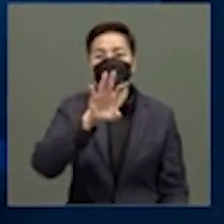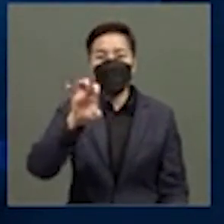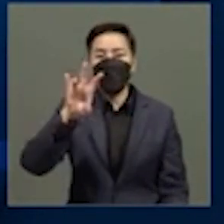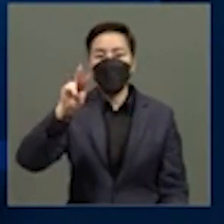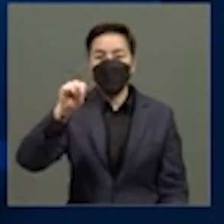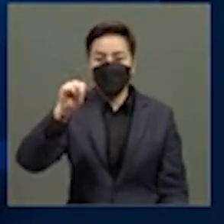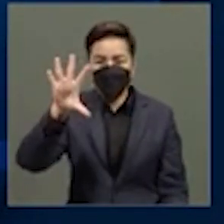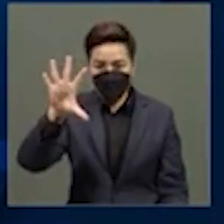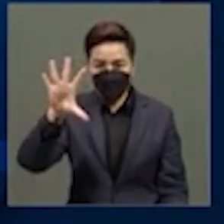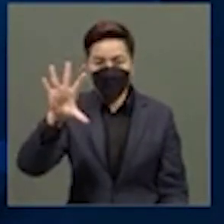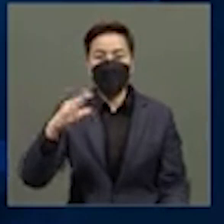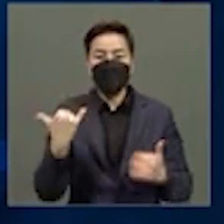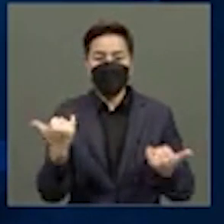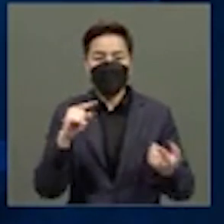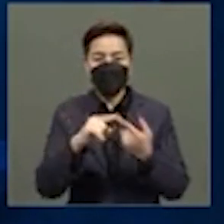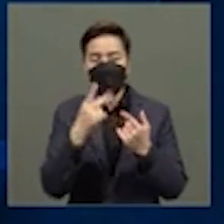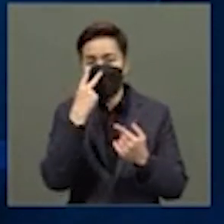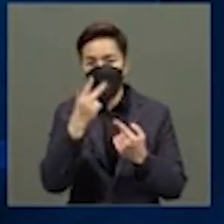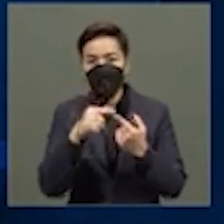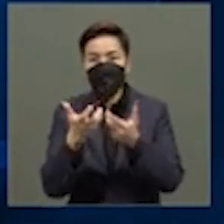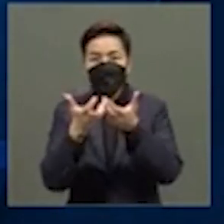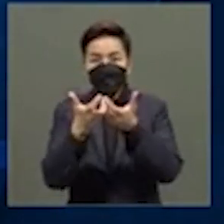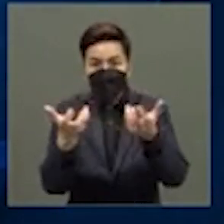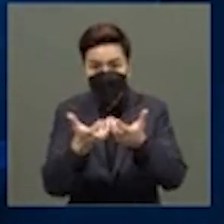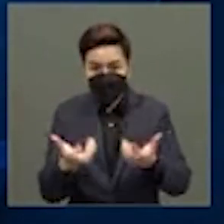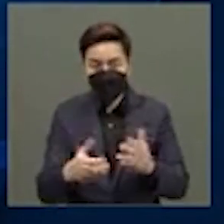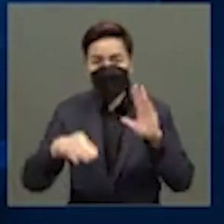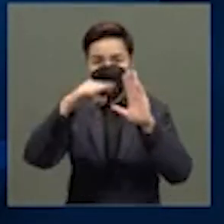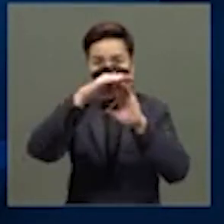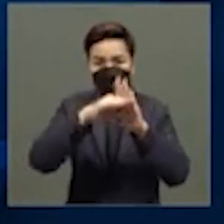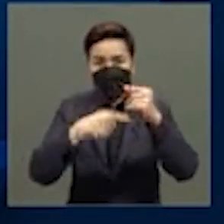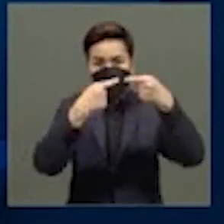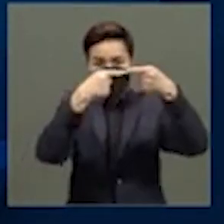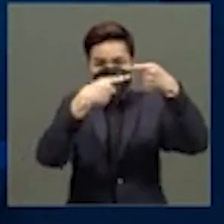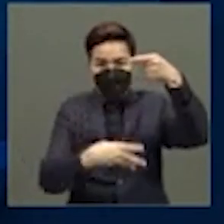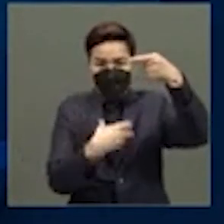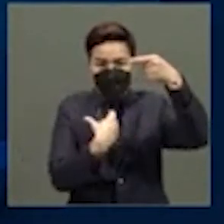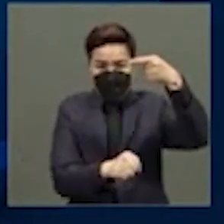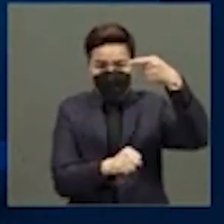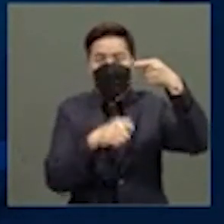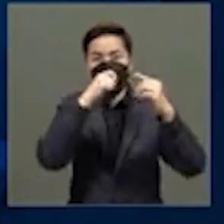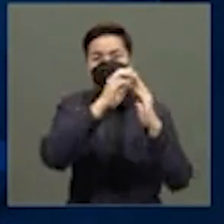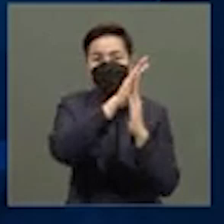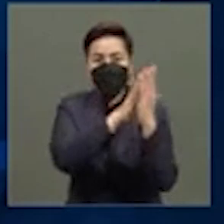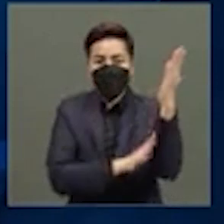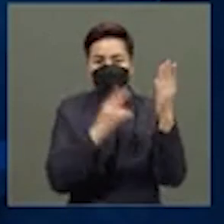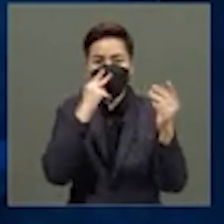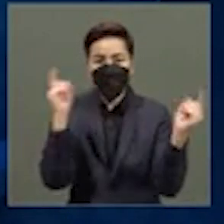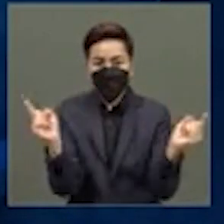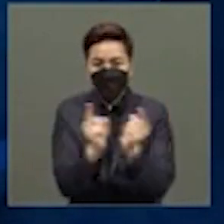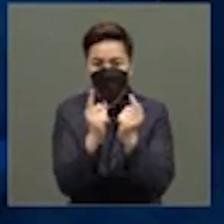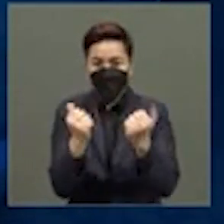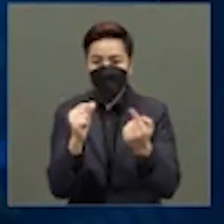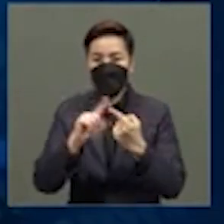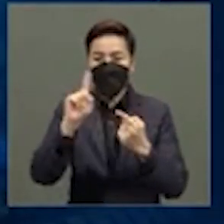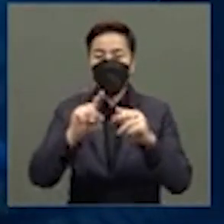3,475รายค่ะถ้าไปดูแยกตามลำดับ10อันดับทั่วประเทศเนี่ยนะคะจะเห็นตัวเลขของ